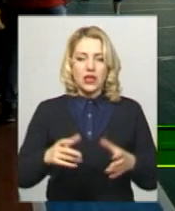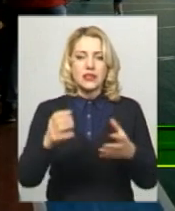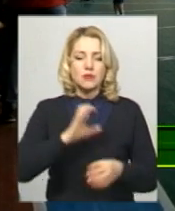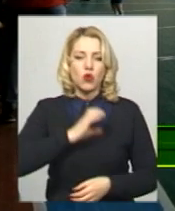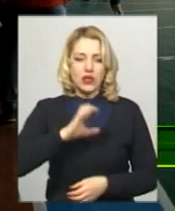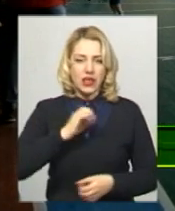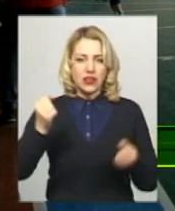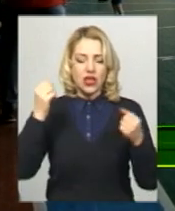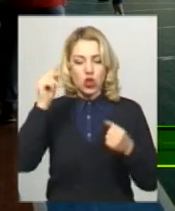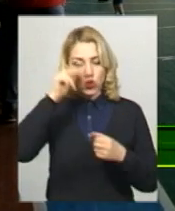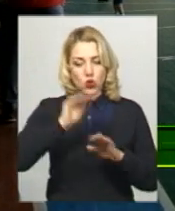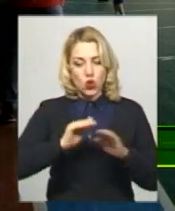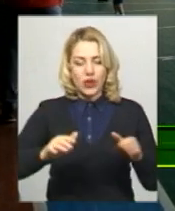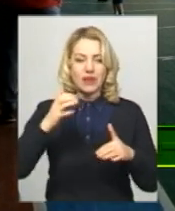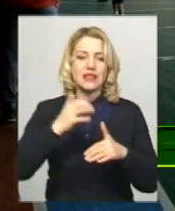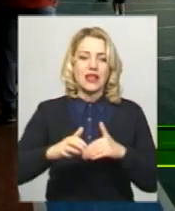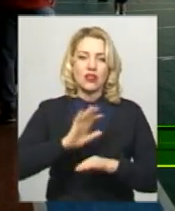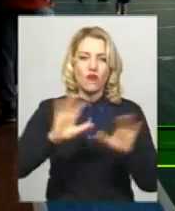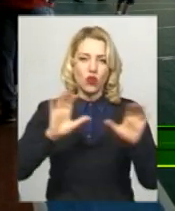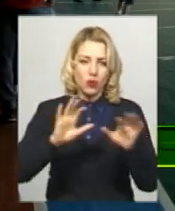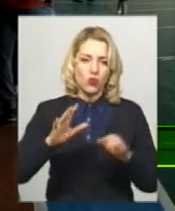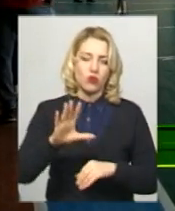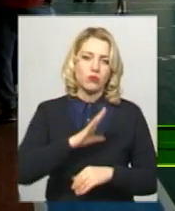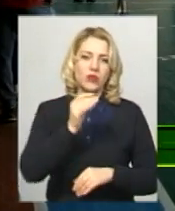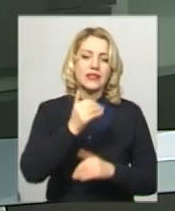Спартакіада школярів з волейболу серед дівчат відбулась у Хмельницькому.